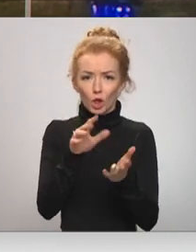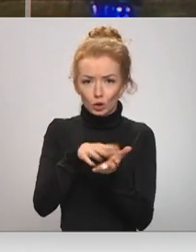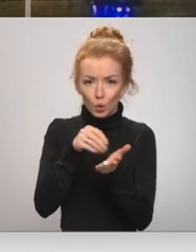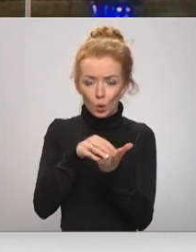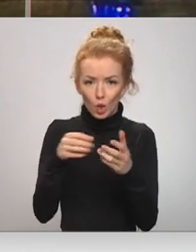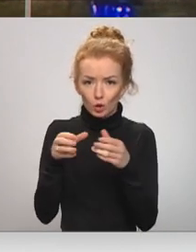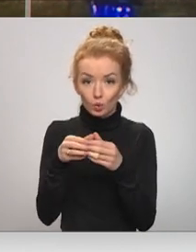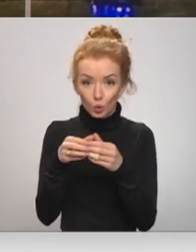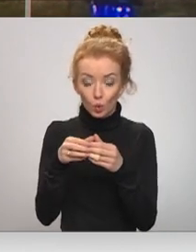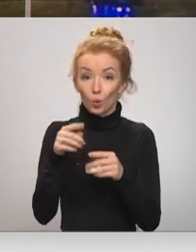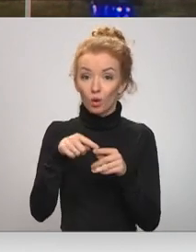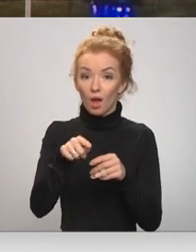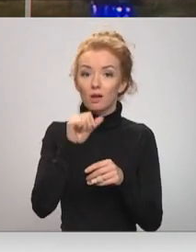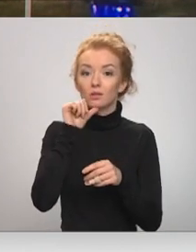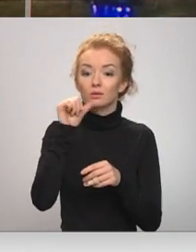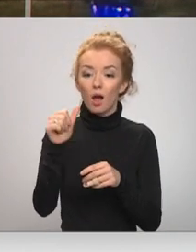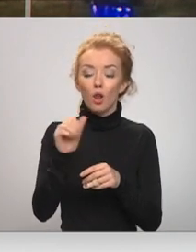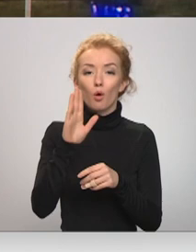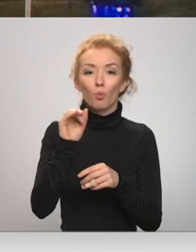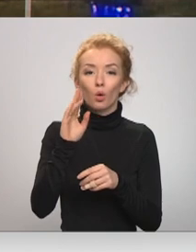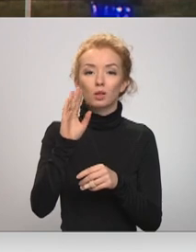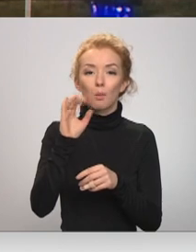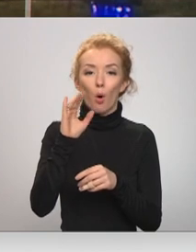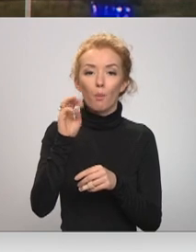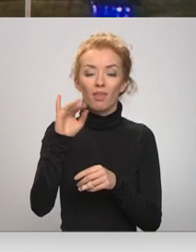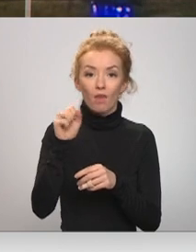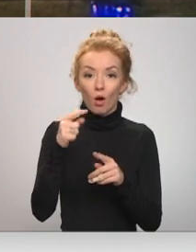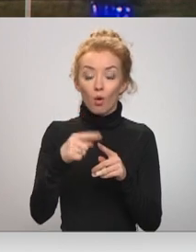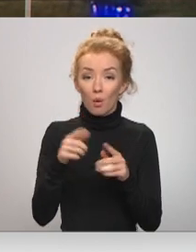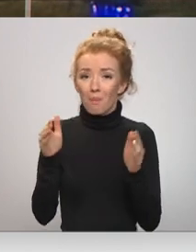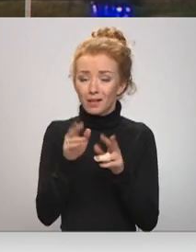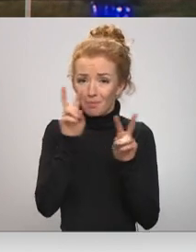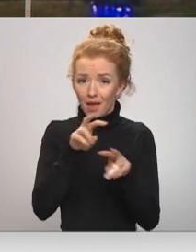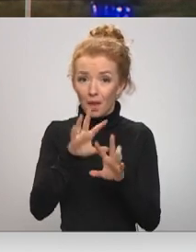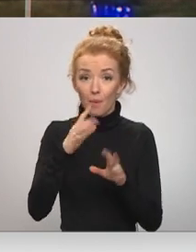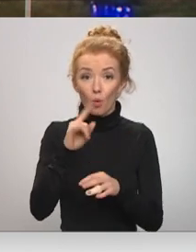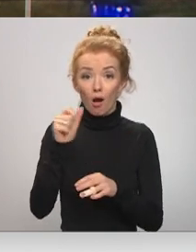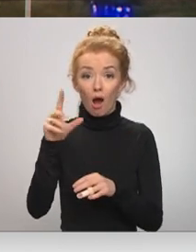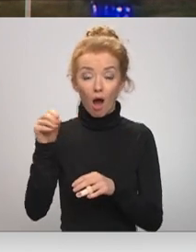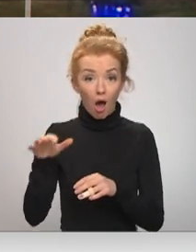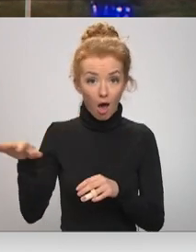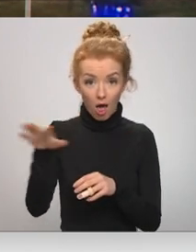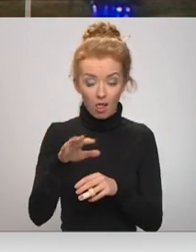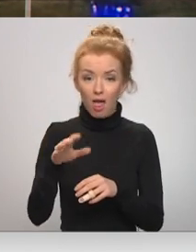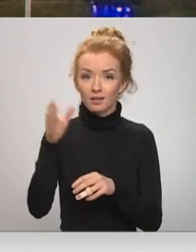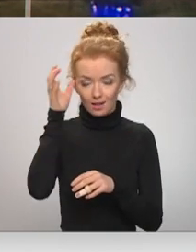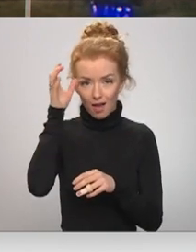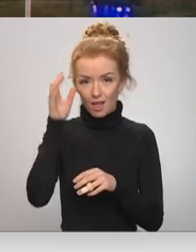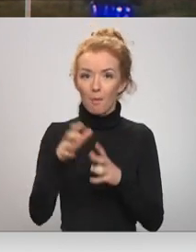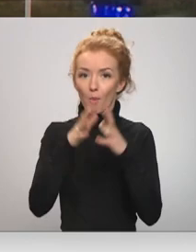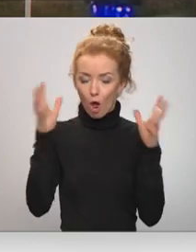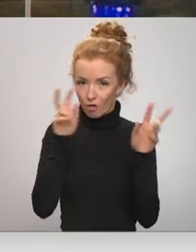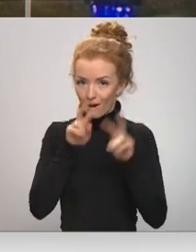sugas atradni. Tā ir zaļā buksbaumija, kas maz pētīta, bet nu Ventspils apkārtnē Ugālē zinātniekiem būs iespēja to darīt